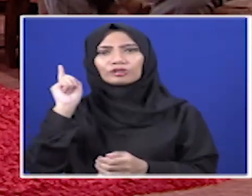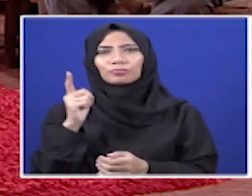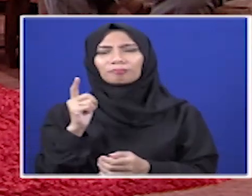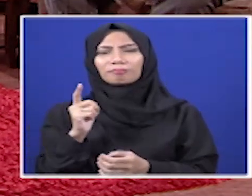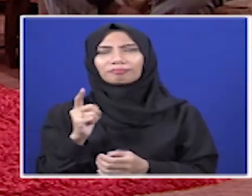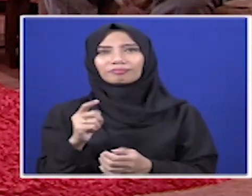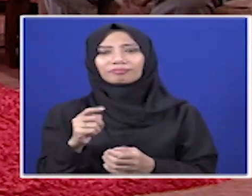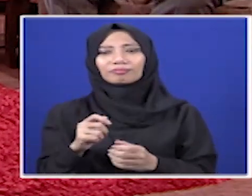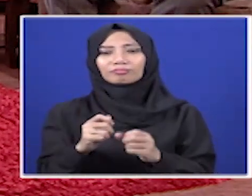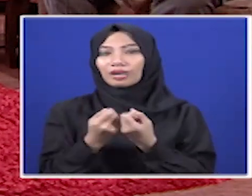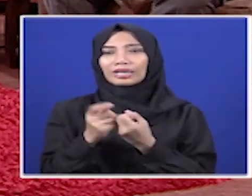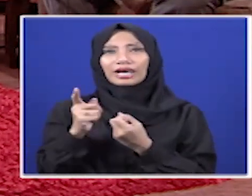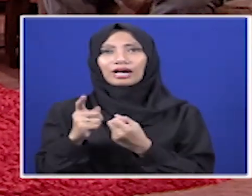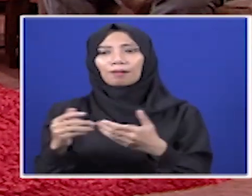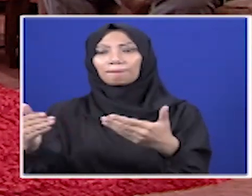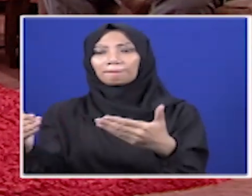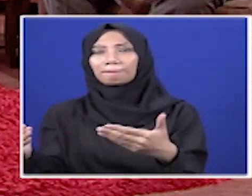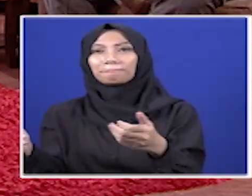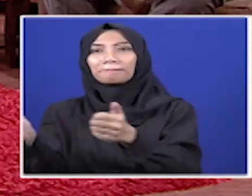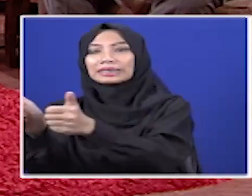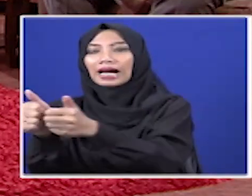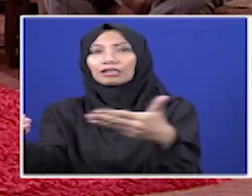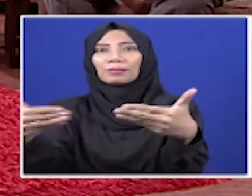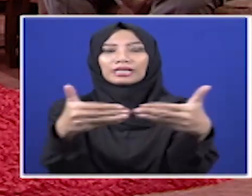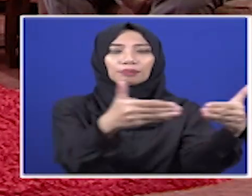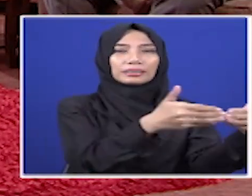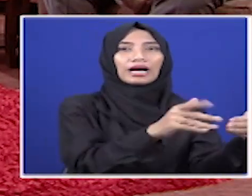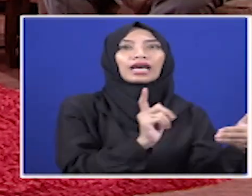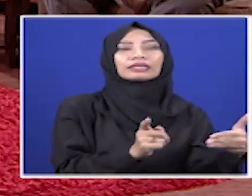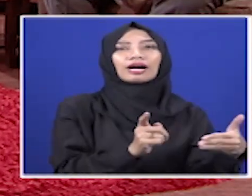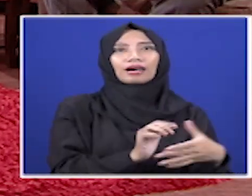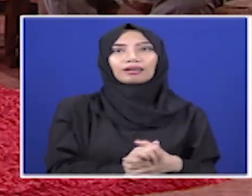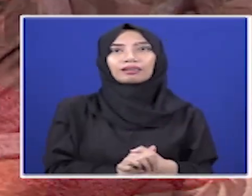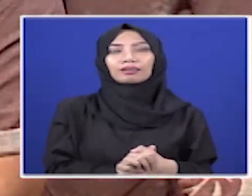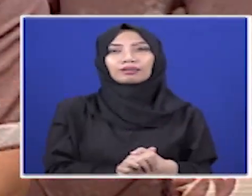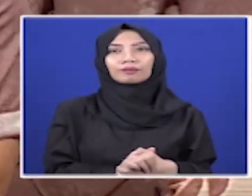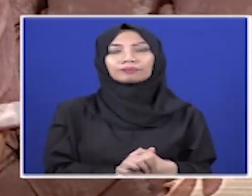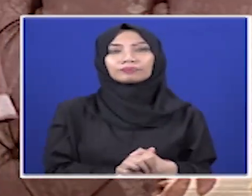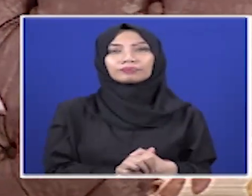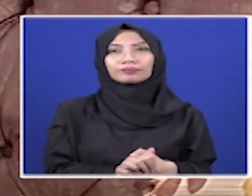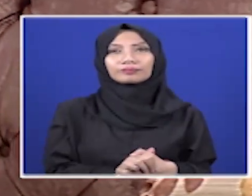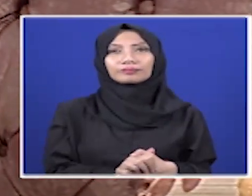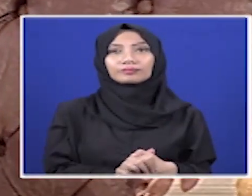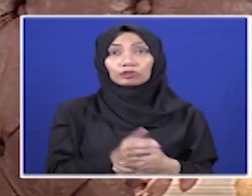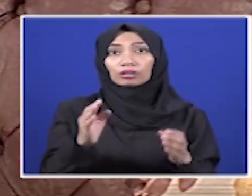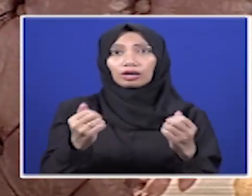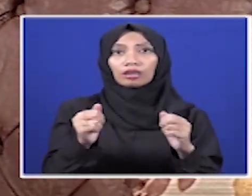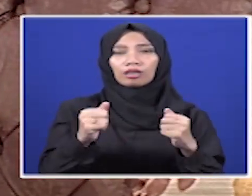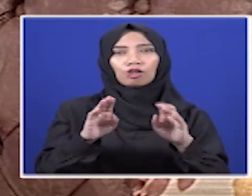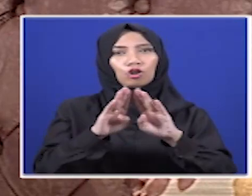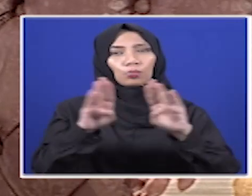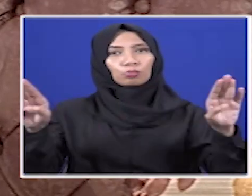untuk kita Dan mudah-mudahan Allah berikan yang terbaik bagi kita sekarang Mbak agak punya usaha lagi